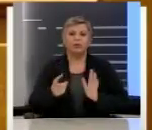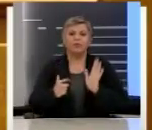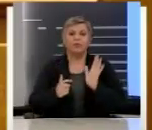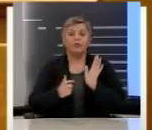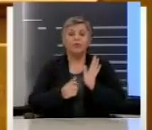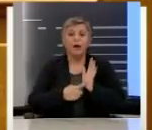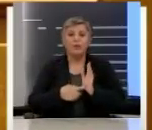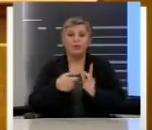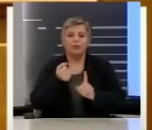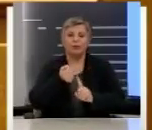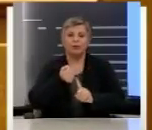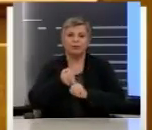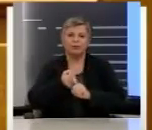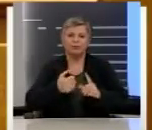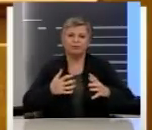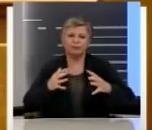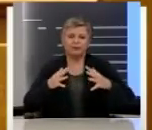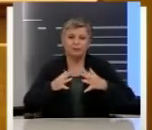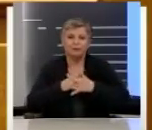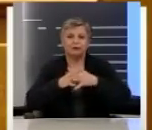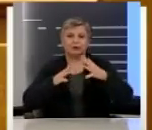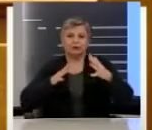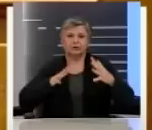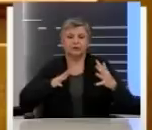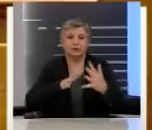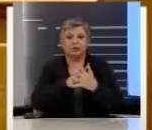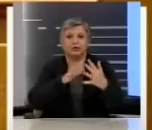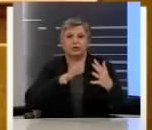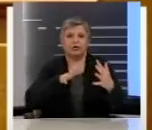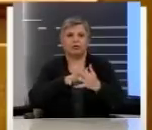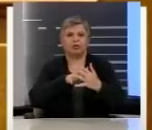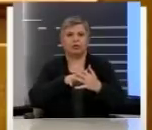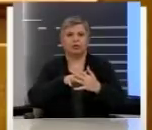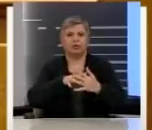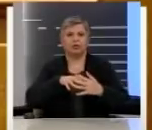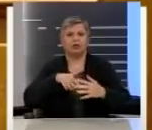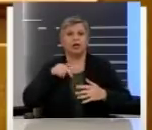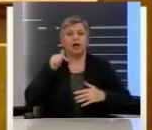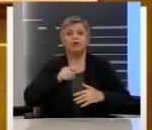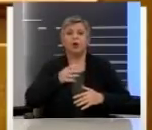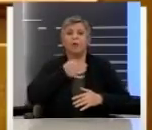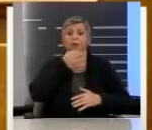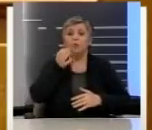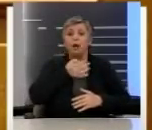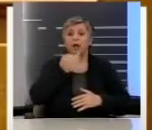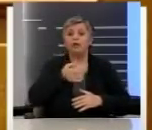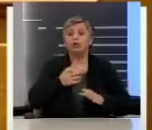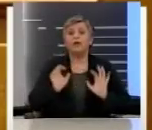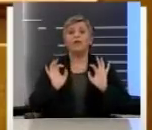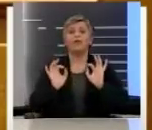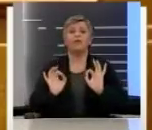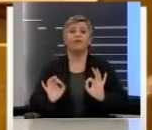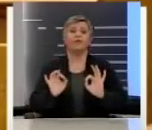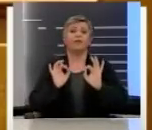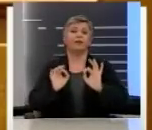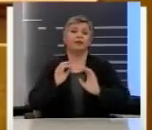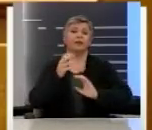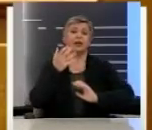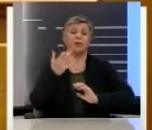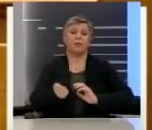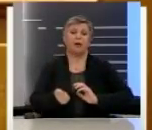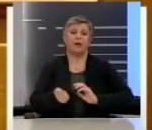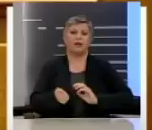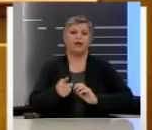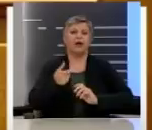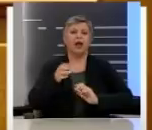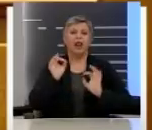συνεπειών αυτού του αποκρουστικού ισχυρισμού περί φυσικής ανισότητας σε όλους τους τομείς της κοινωνικής και